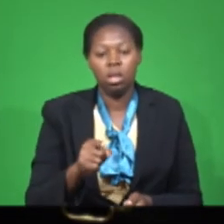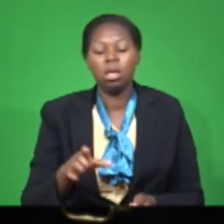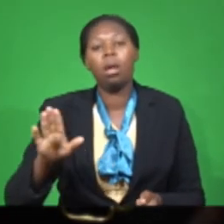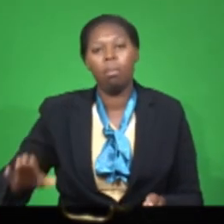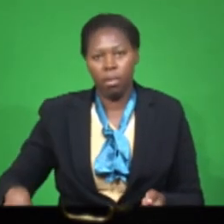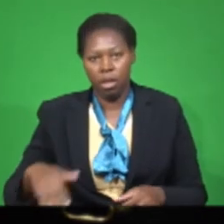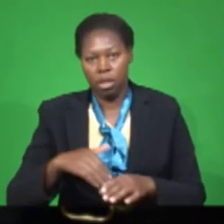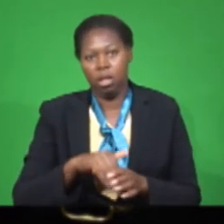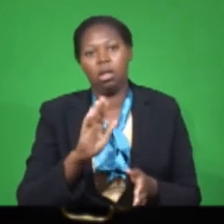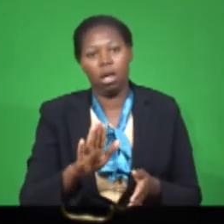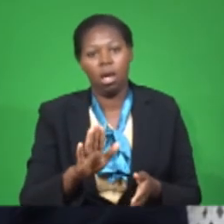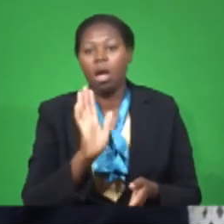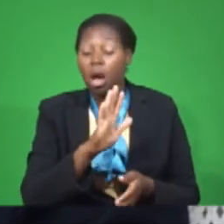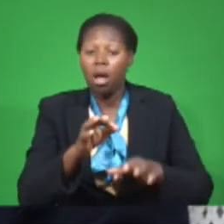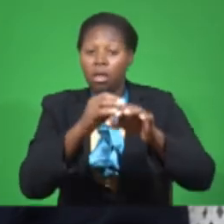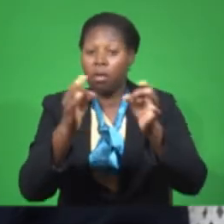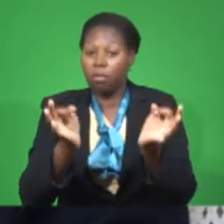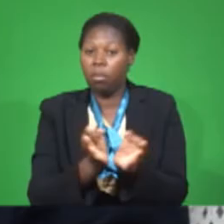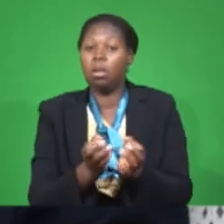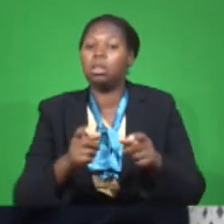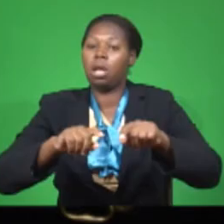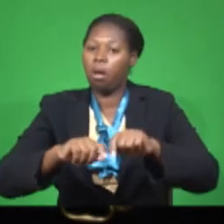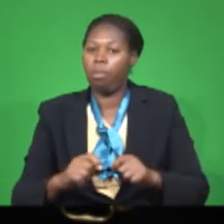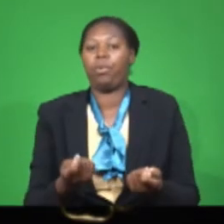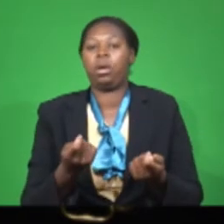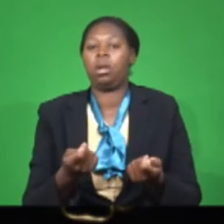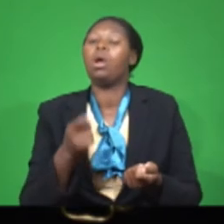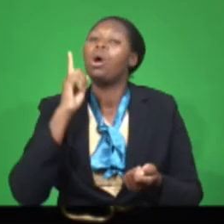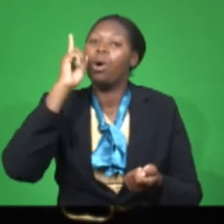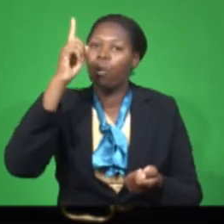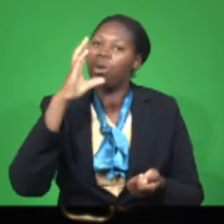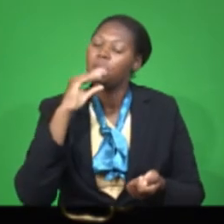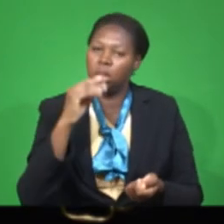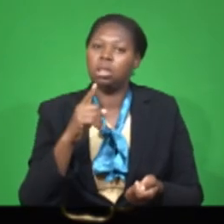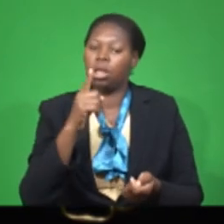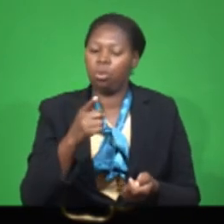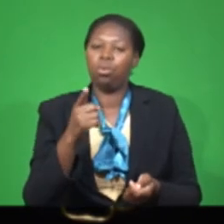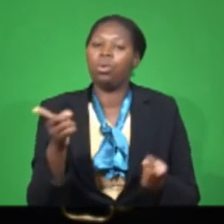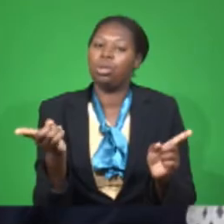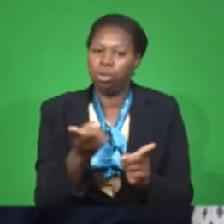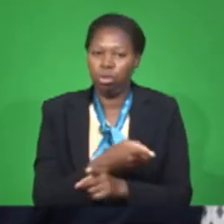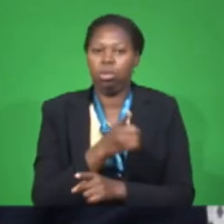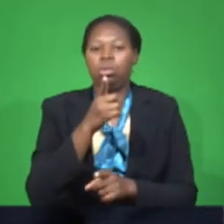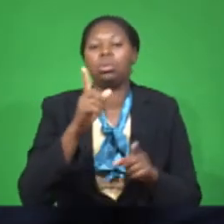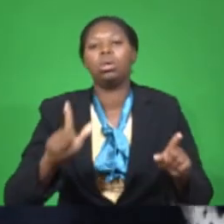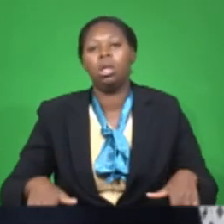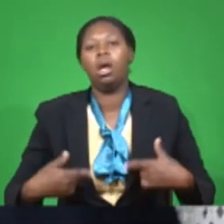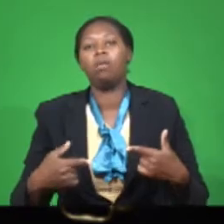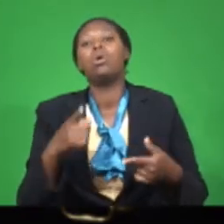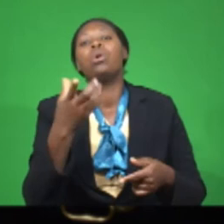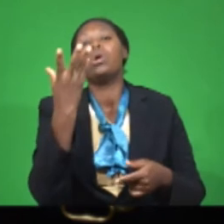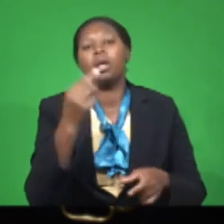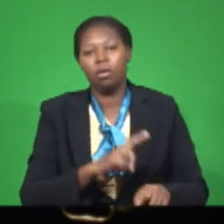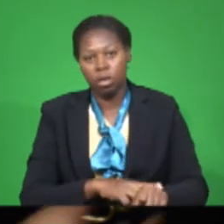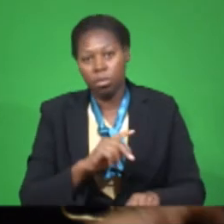mazviri dzimba dzotopara. Dzimba dzotopara. Mwari anotitendeuka. Vari pachimiro chatakutora. Mukana wokuponeswa uripo. Alright.